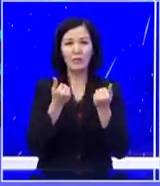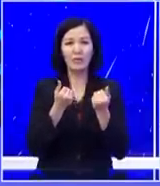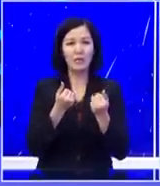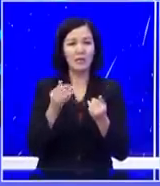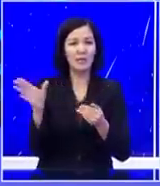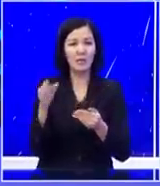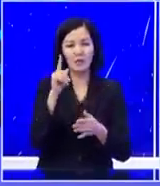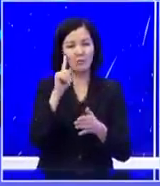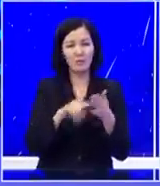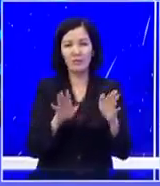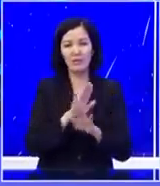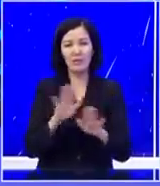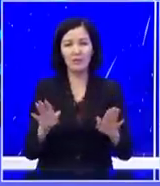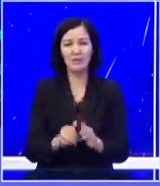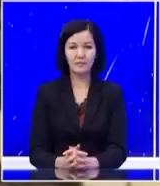ешкім сене алар емес.